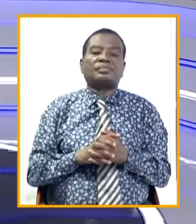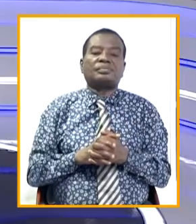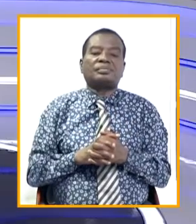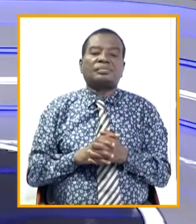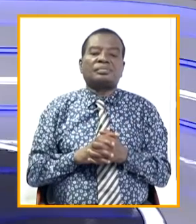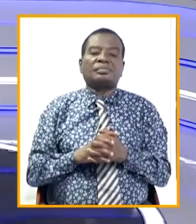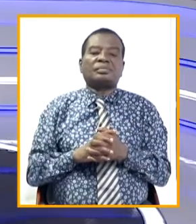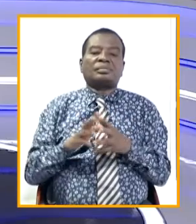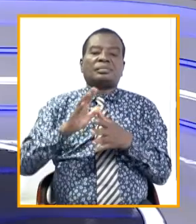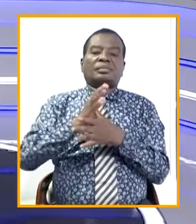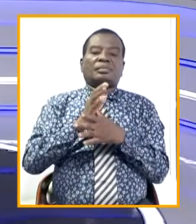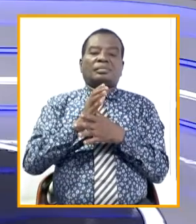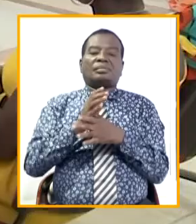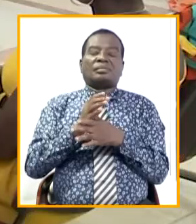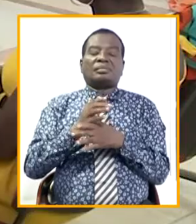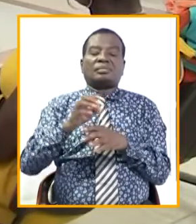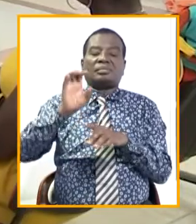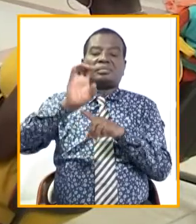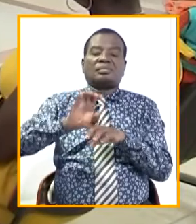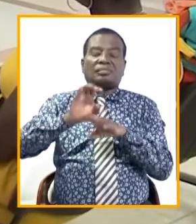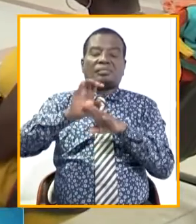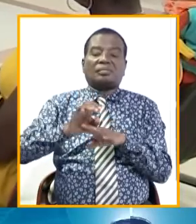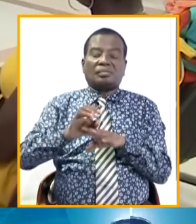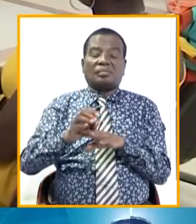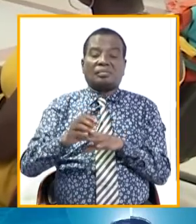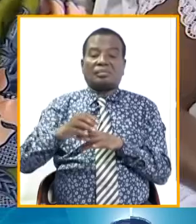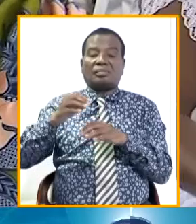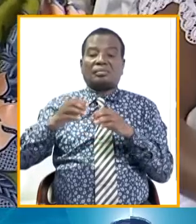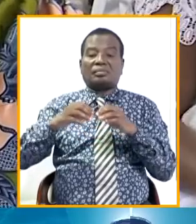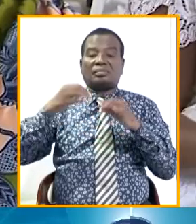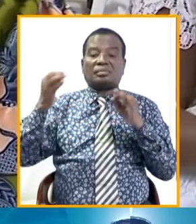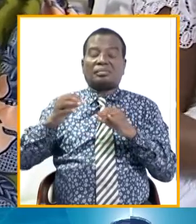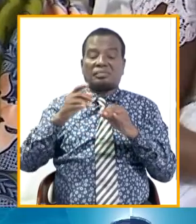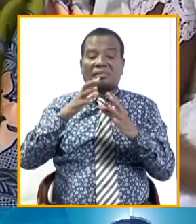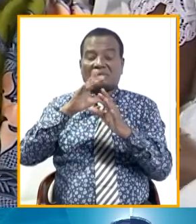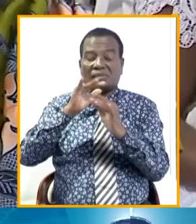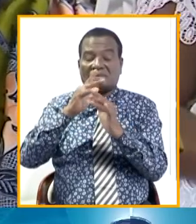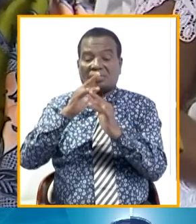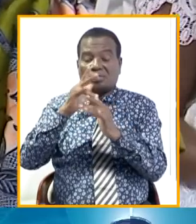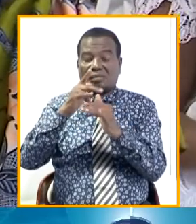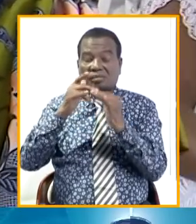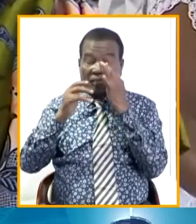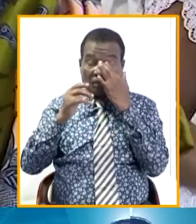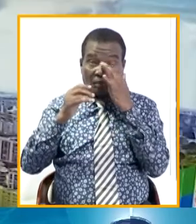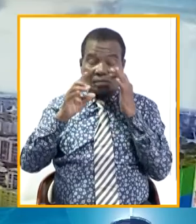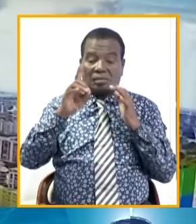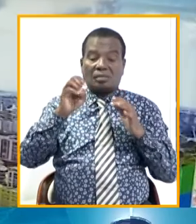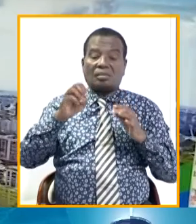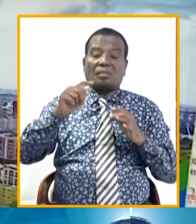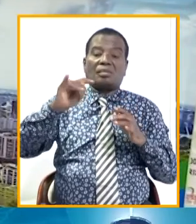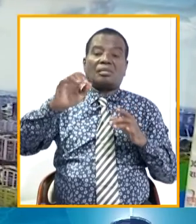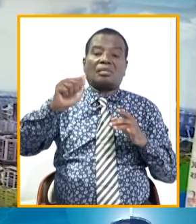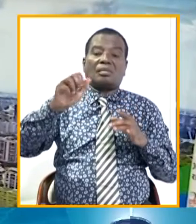Des images pour le chapitre culture avec le festival des fanfares de Thiès-Allais dans la région sud du